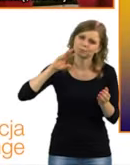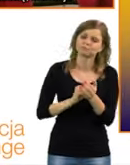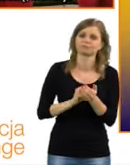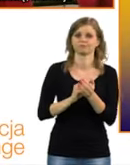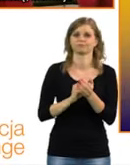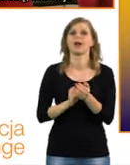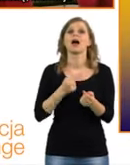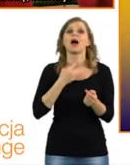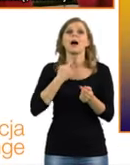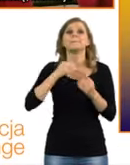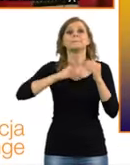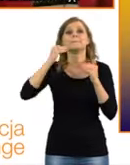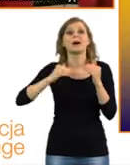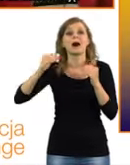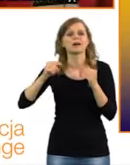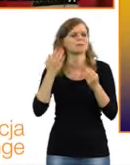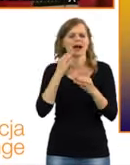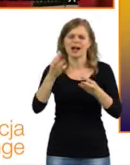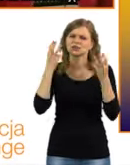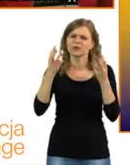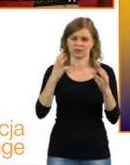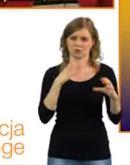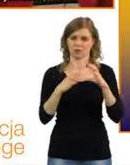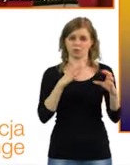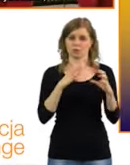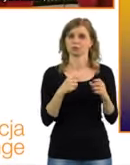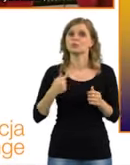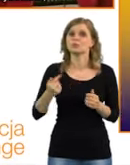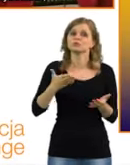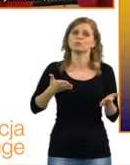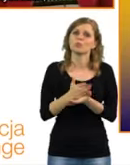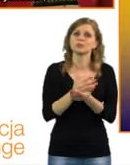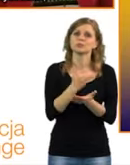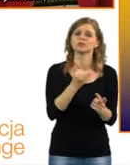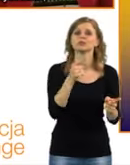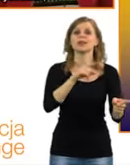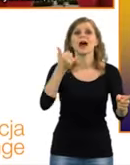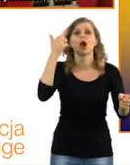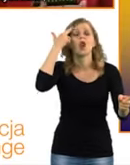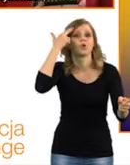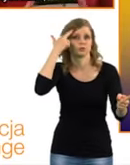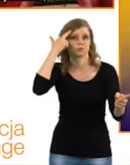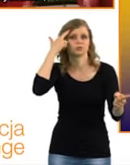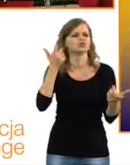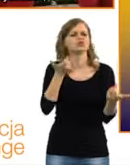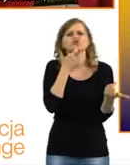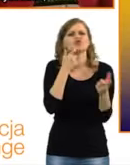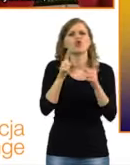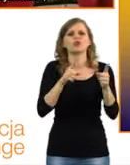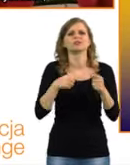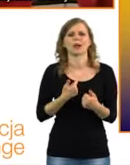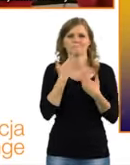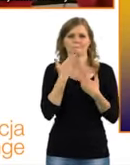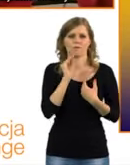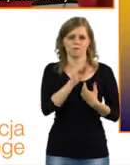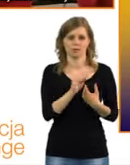podkreślę, intonacja ma ogromny wpływ na komunikację. Pomagamy dziecku zrozumieć to, co znaczenie tych